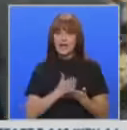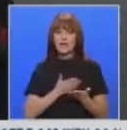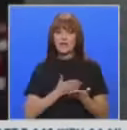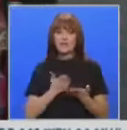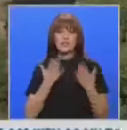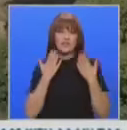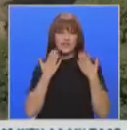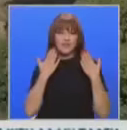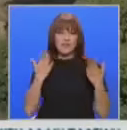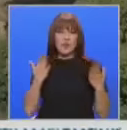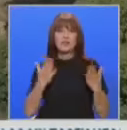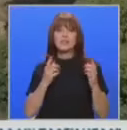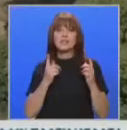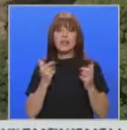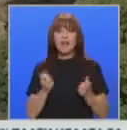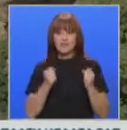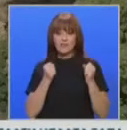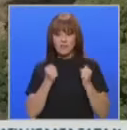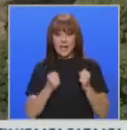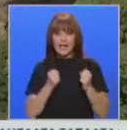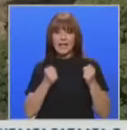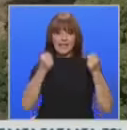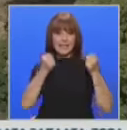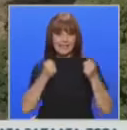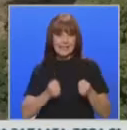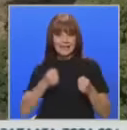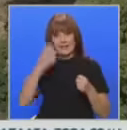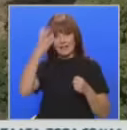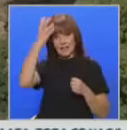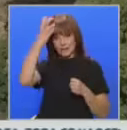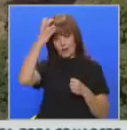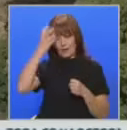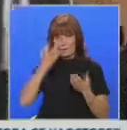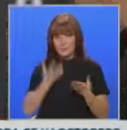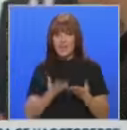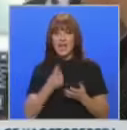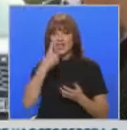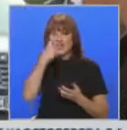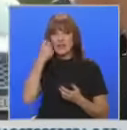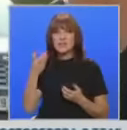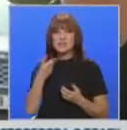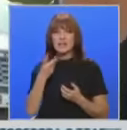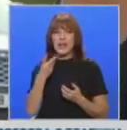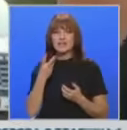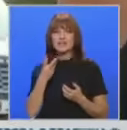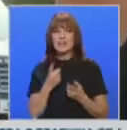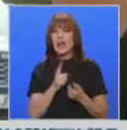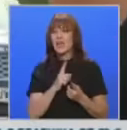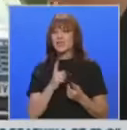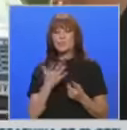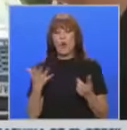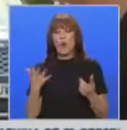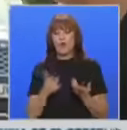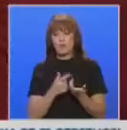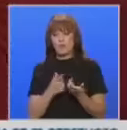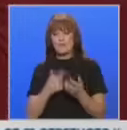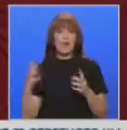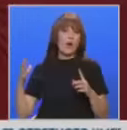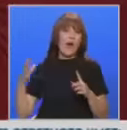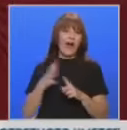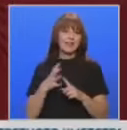живот в очакване да седе на трона и далеч по-непопулярен от майка си. Чарлз III беше обект на немалко атаки. Но